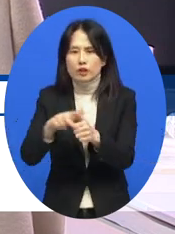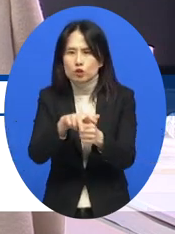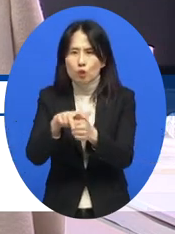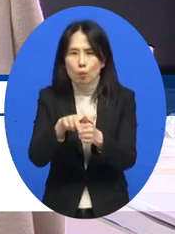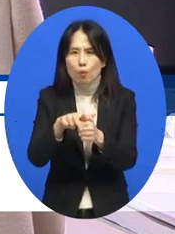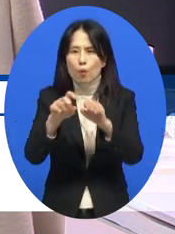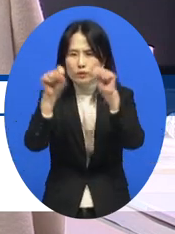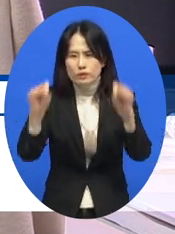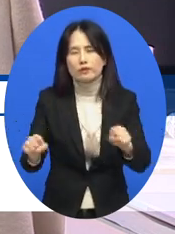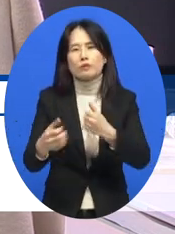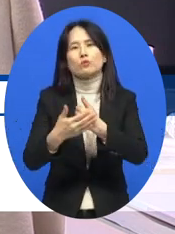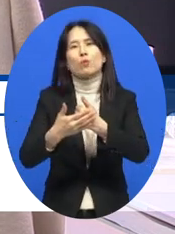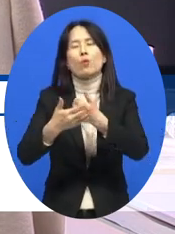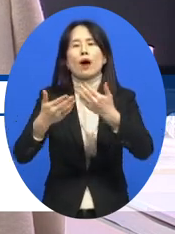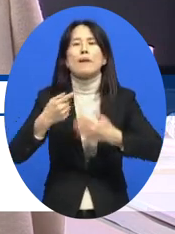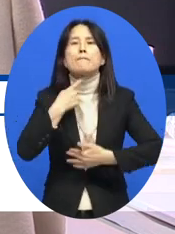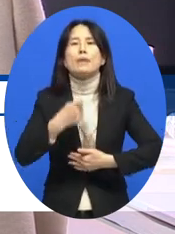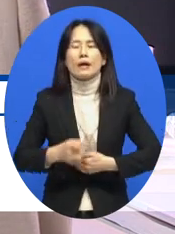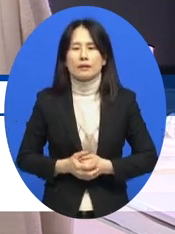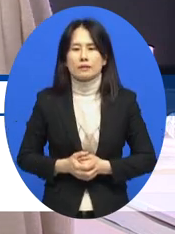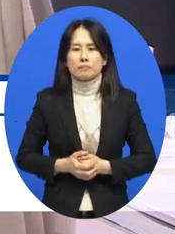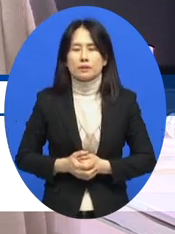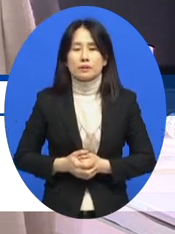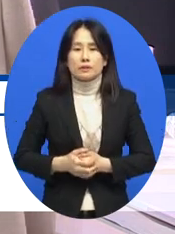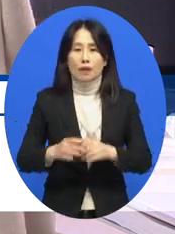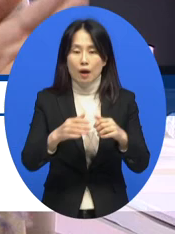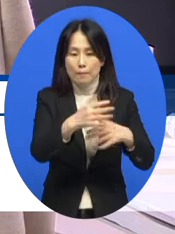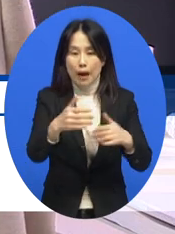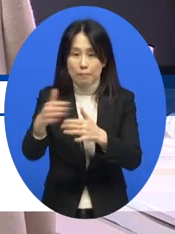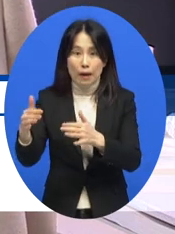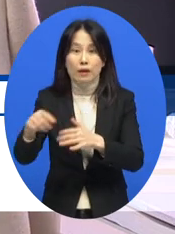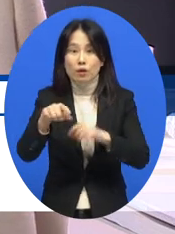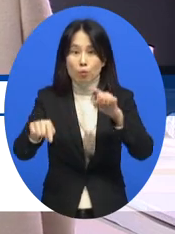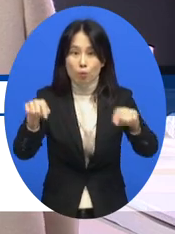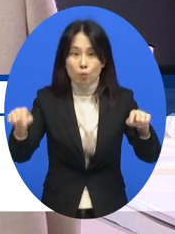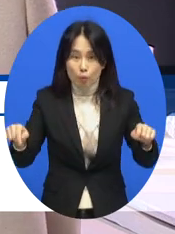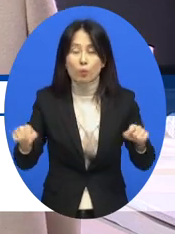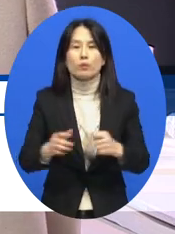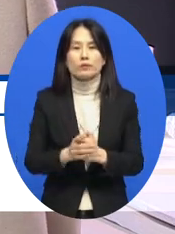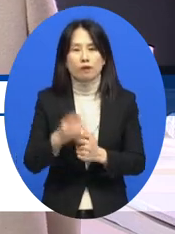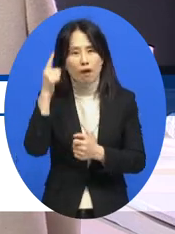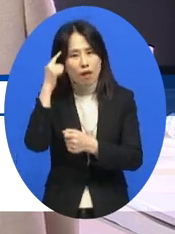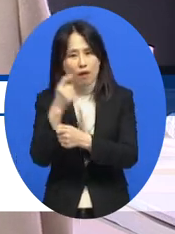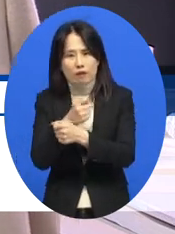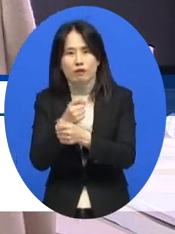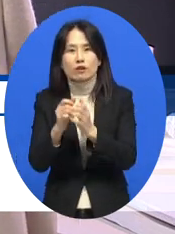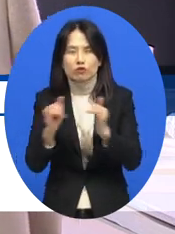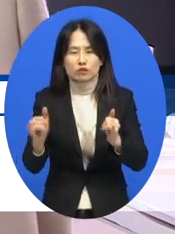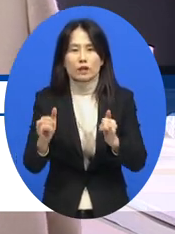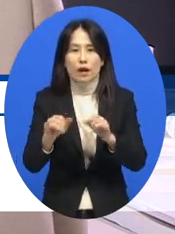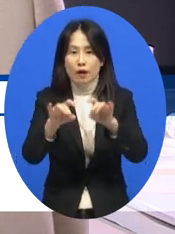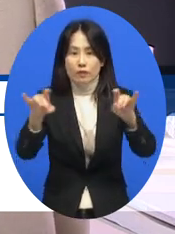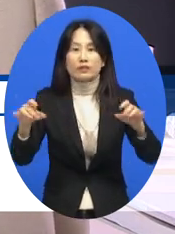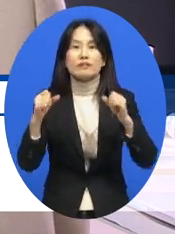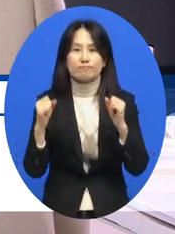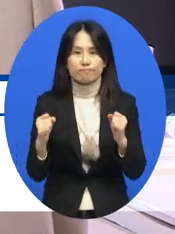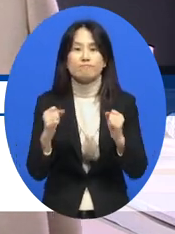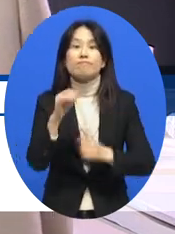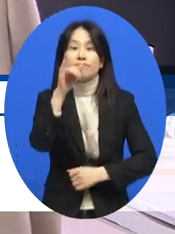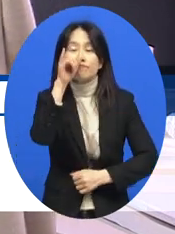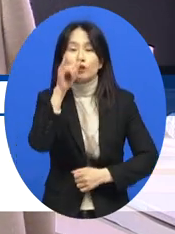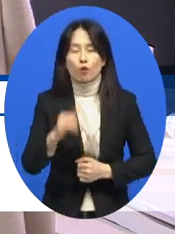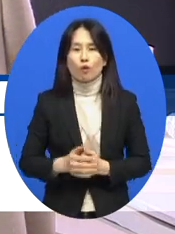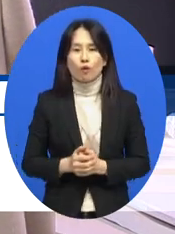인큐베이팅 시스템을 혜택을 받고 있습니다 각 방에 디자이너 분들이 다 입주에 계시잖아요